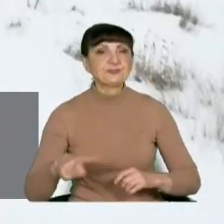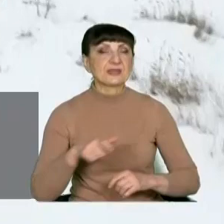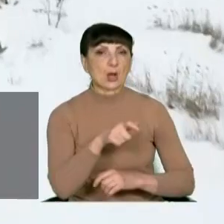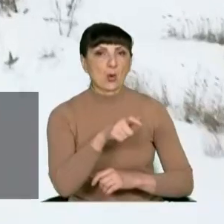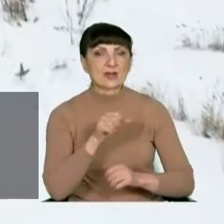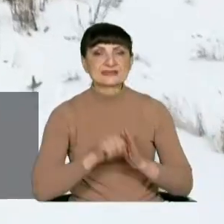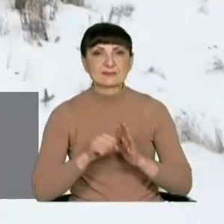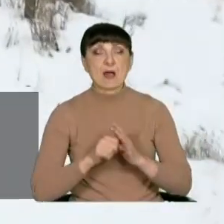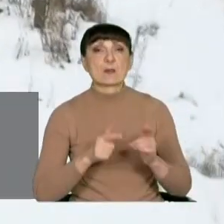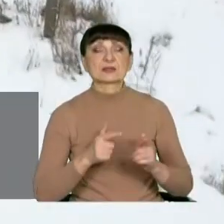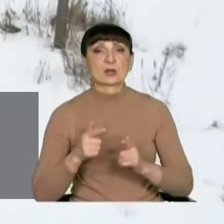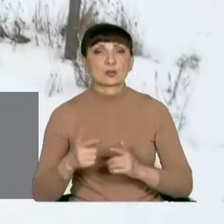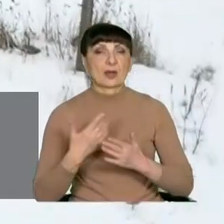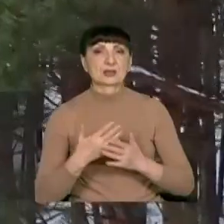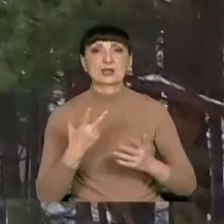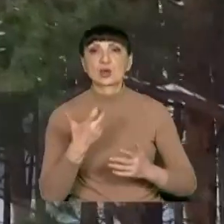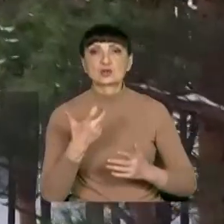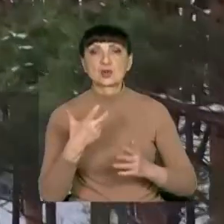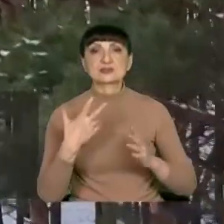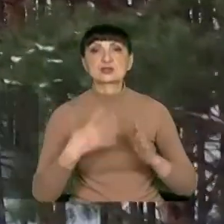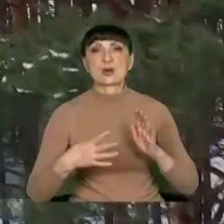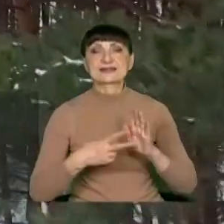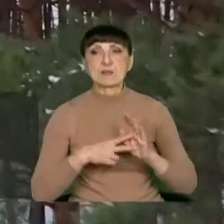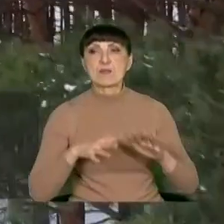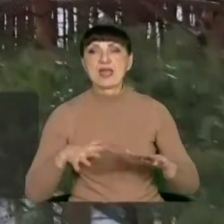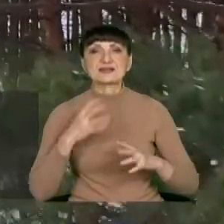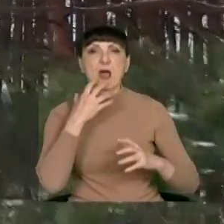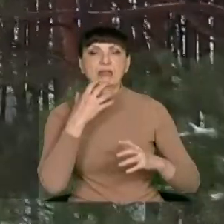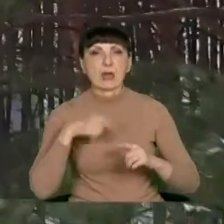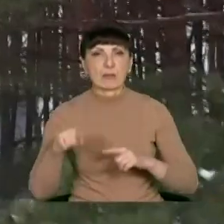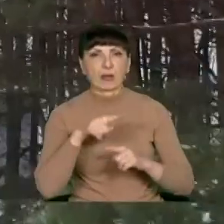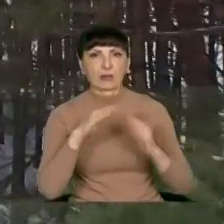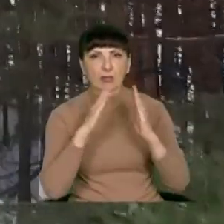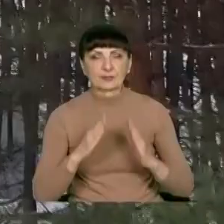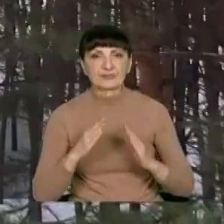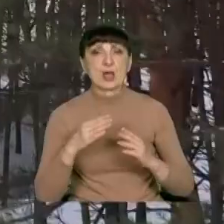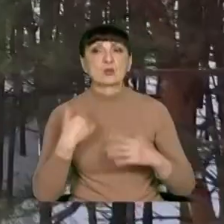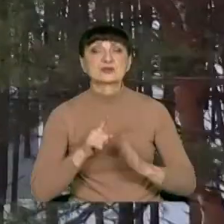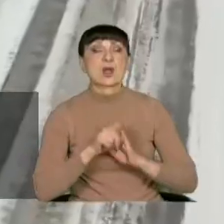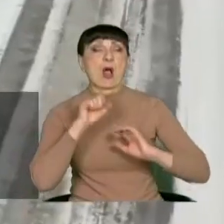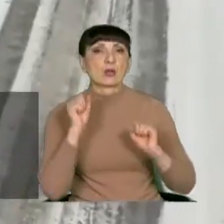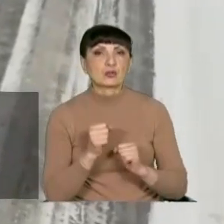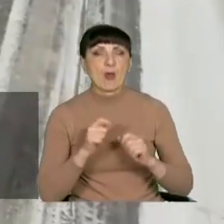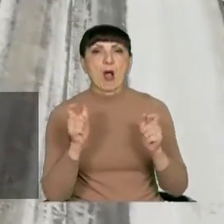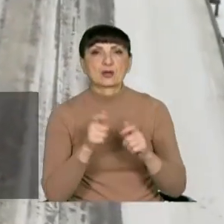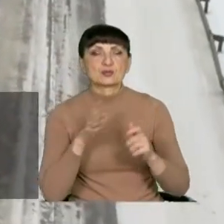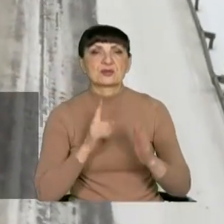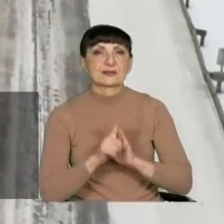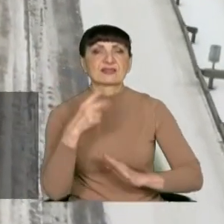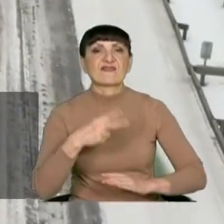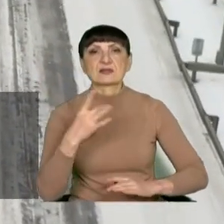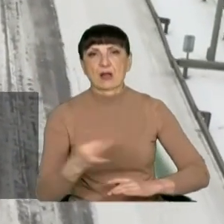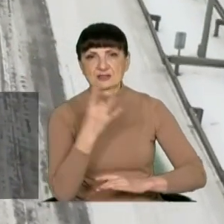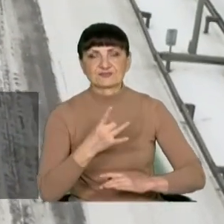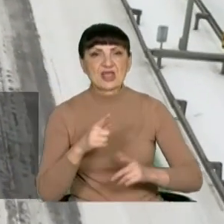зимний период подготовили порядка 347 пунктов обогрева. С наступлением холодов ограничение движения вводилось 20 раз. В